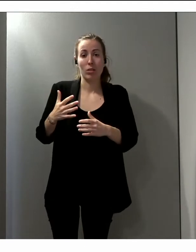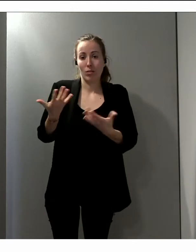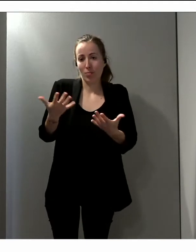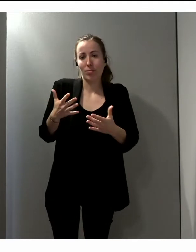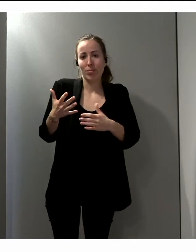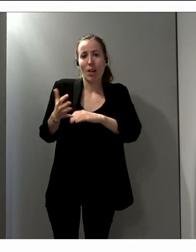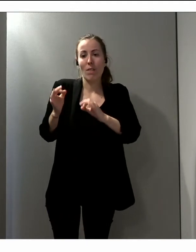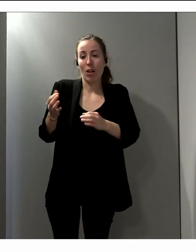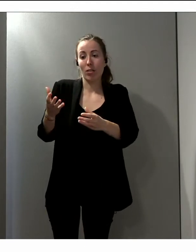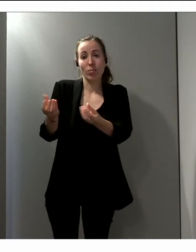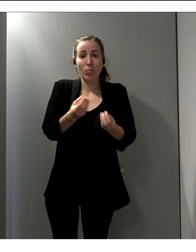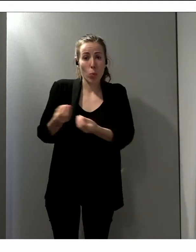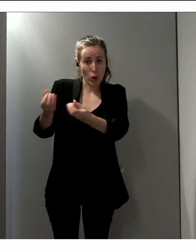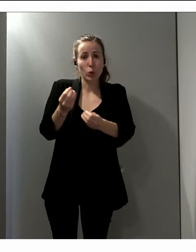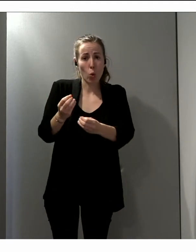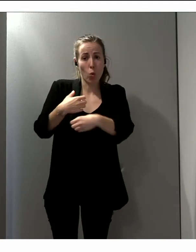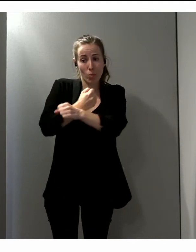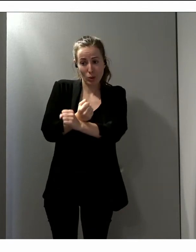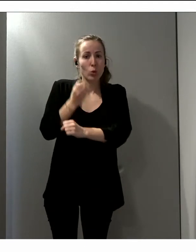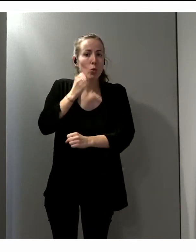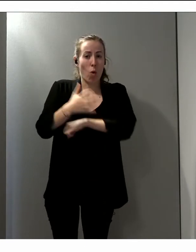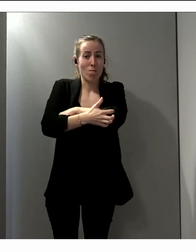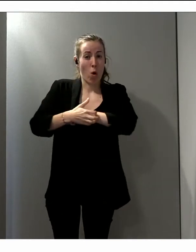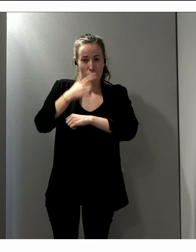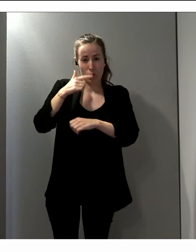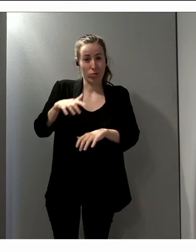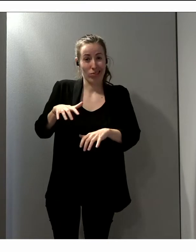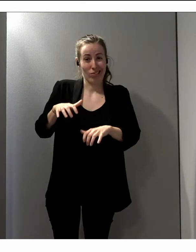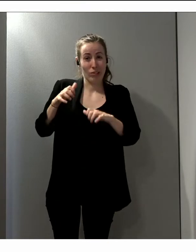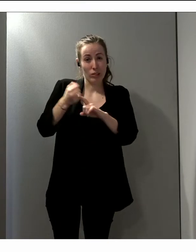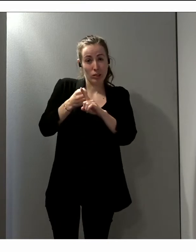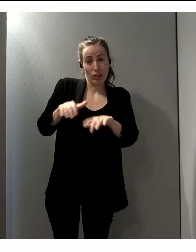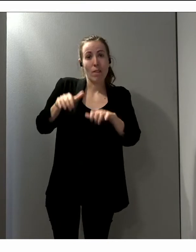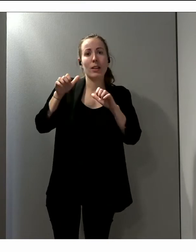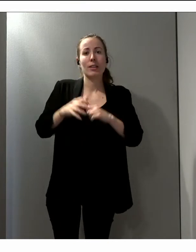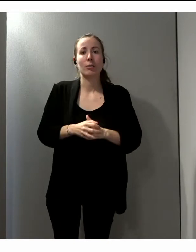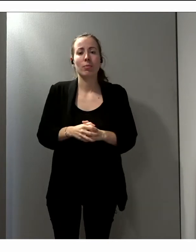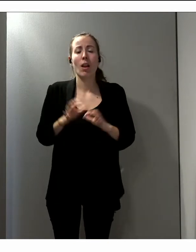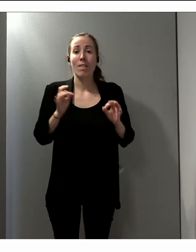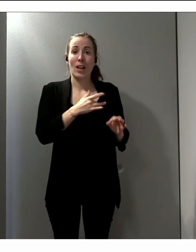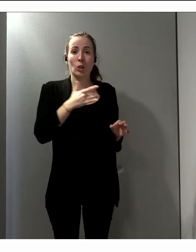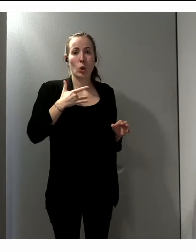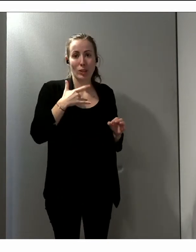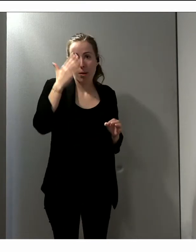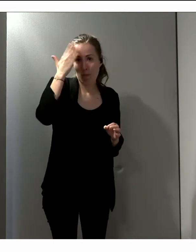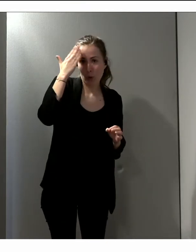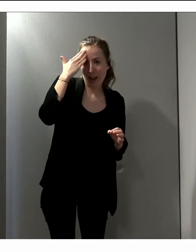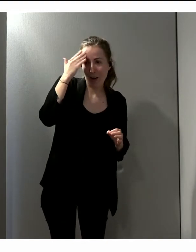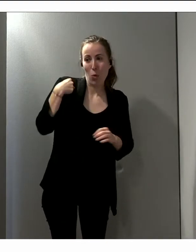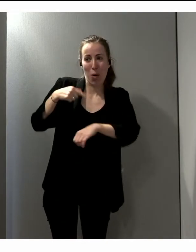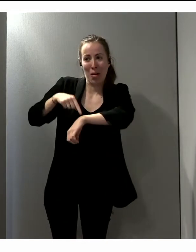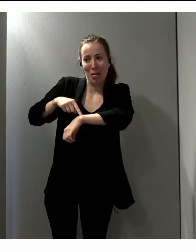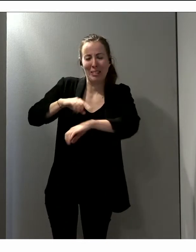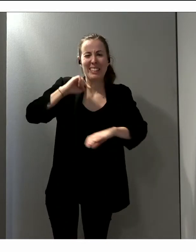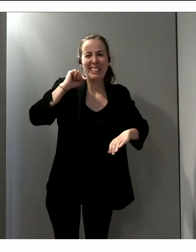de nos publics étant particulièrement concernés. Sur la santé mentale, je ne vais pas rentrer dans le détail parce que je vois que le décompte